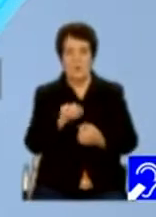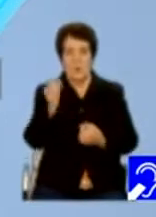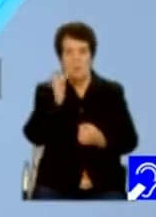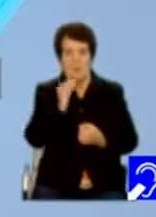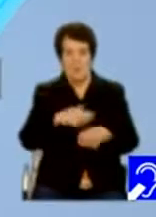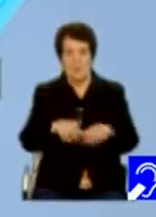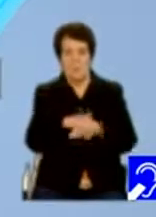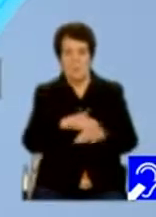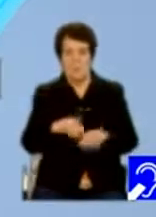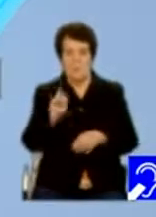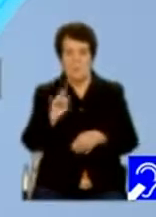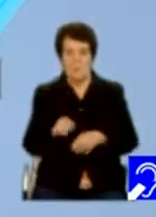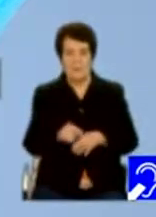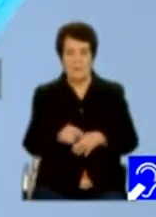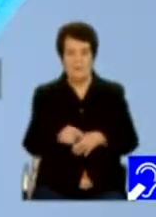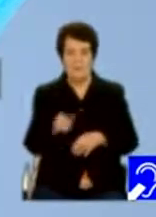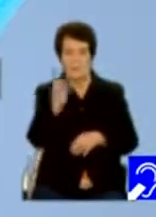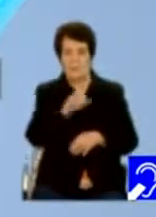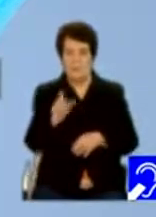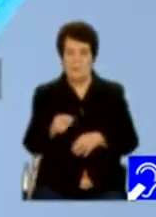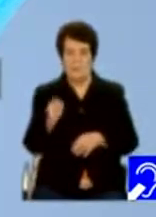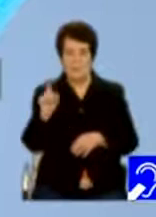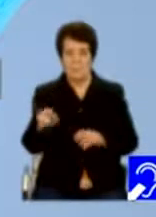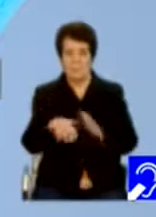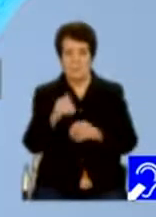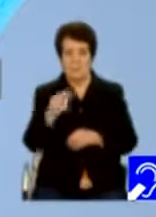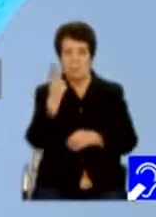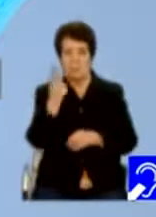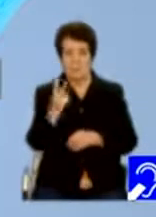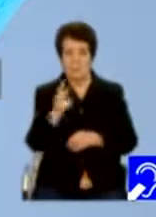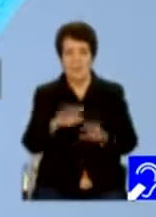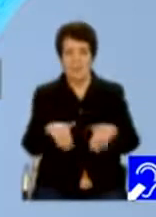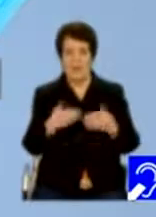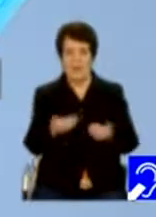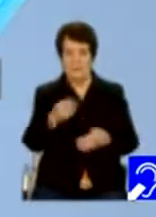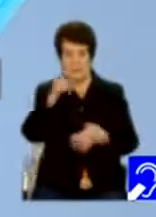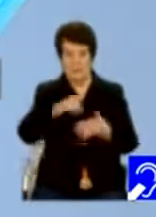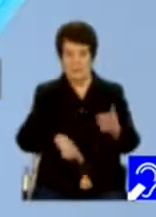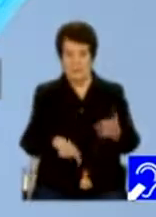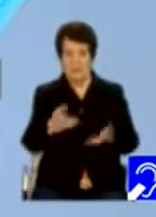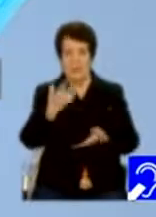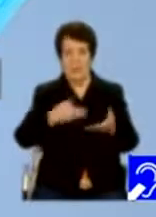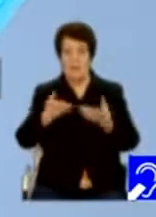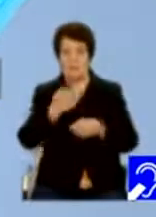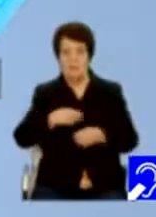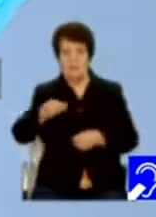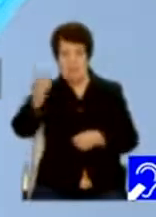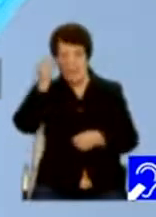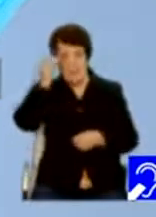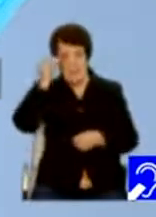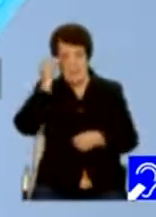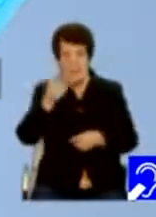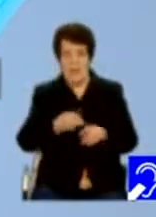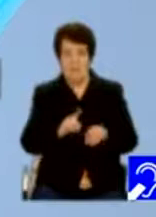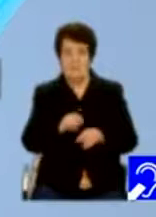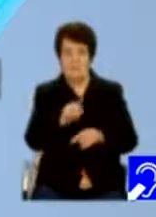pentru a focusa atenția alegătorului doar pe doi candidați și se creează artificial impresia că